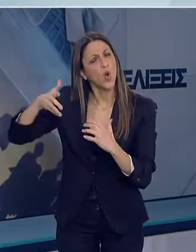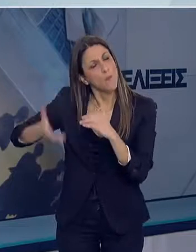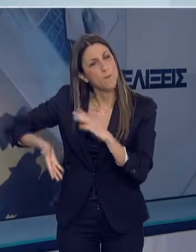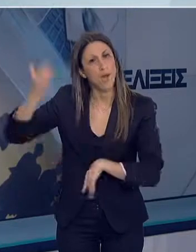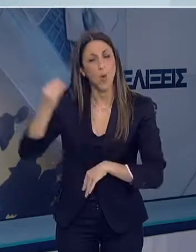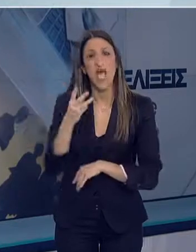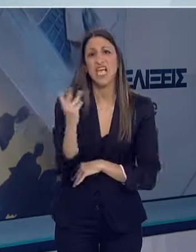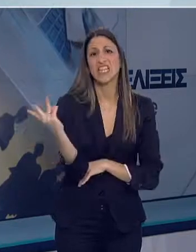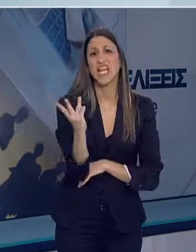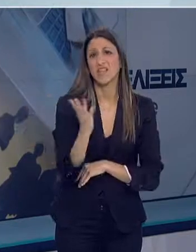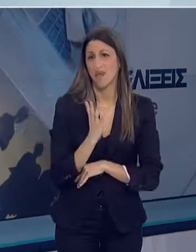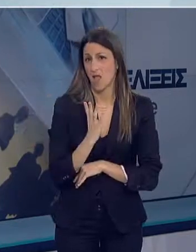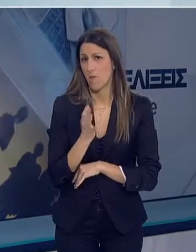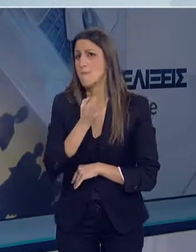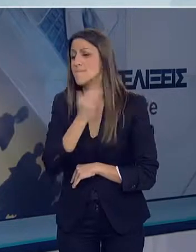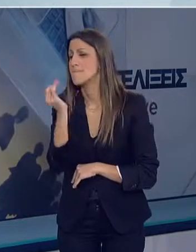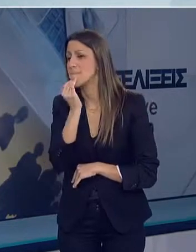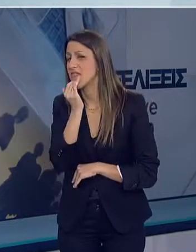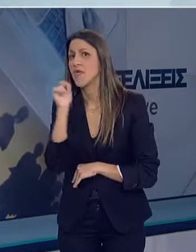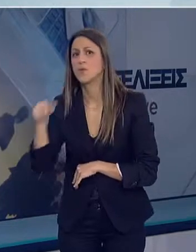33 ασθενείς έχουν εξέλθει από τις ΜΕΘ.